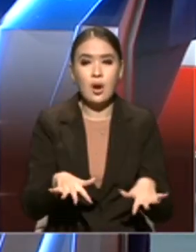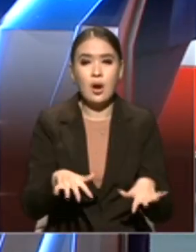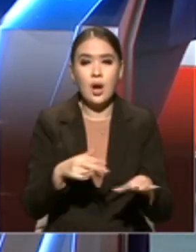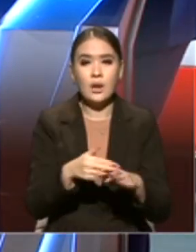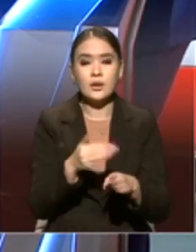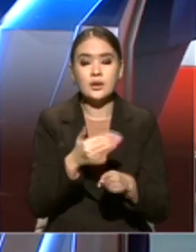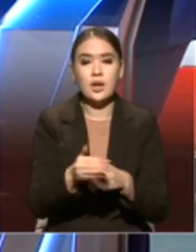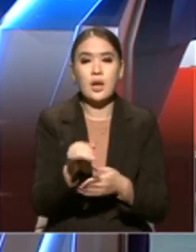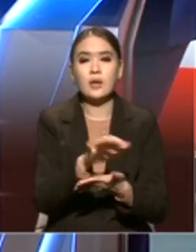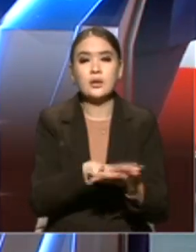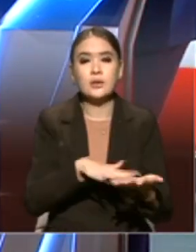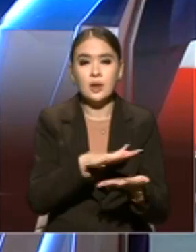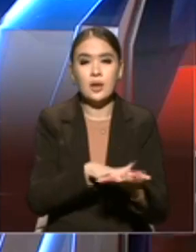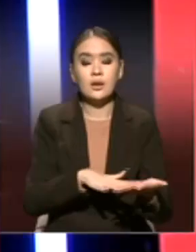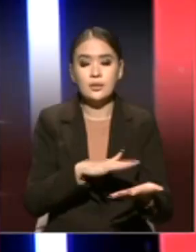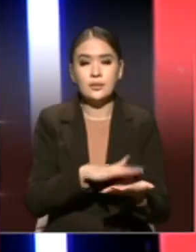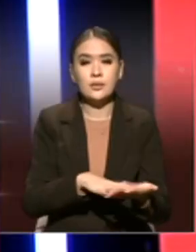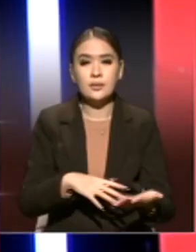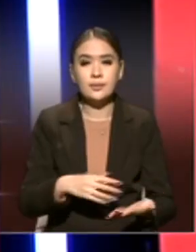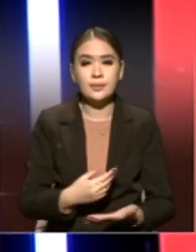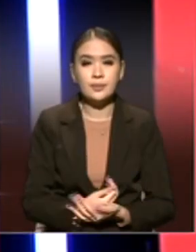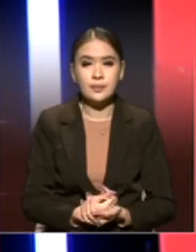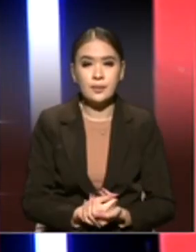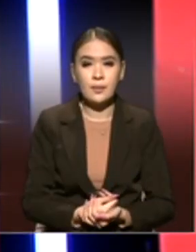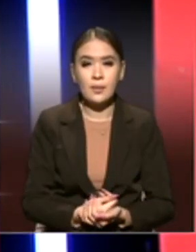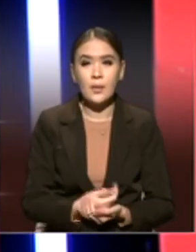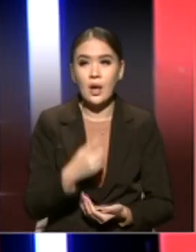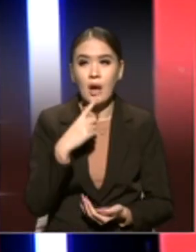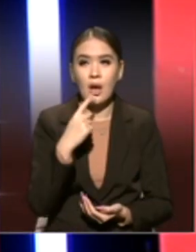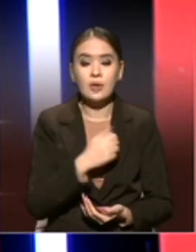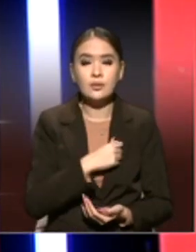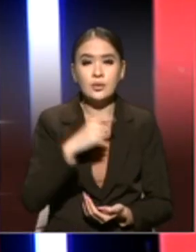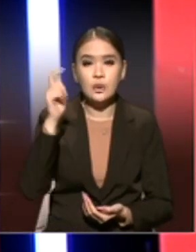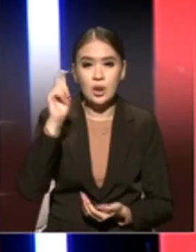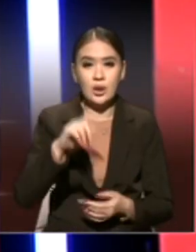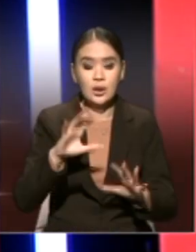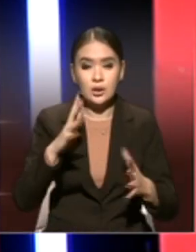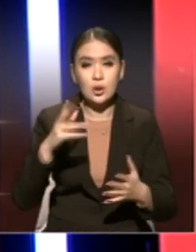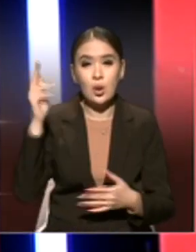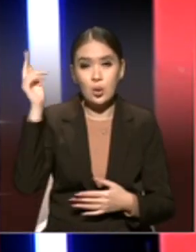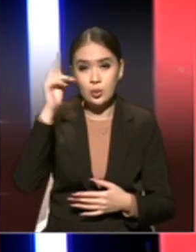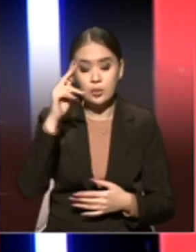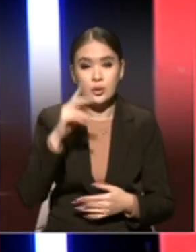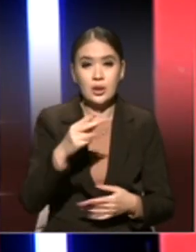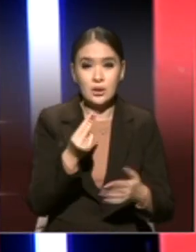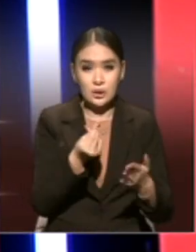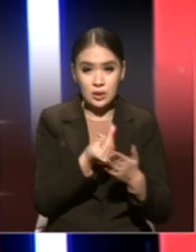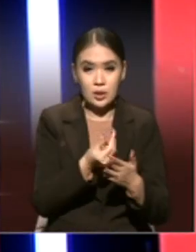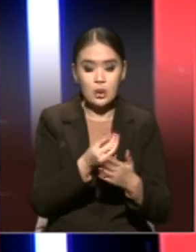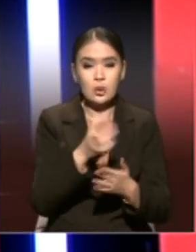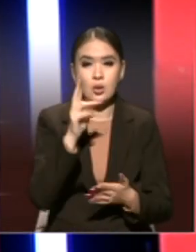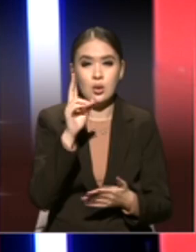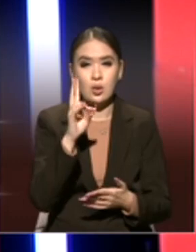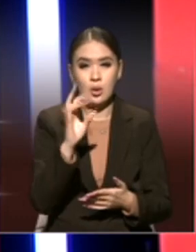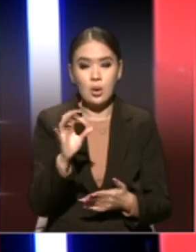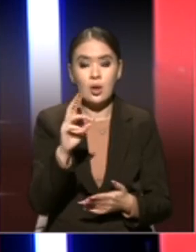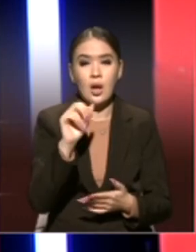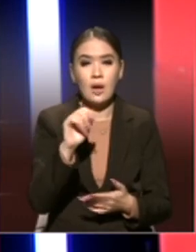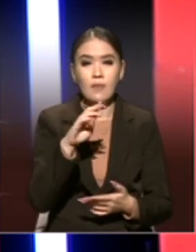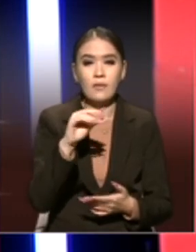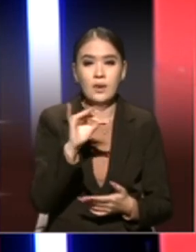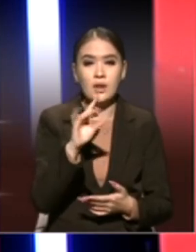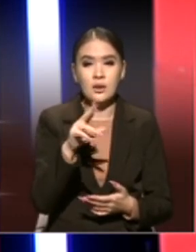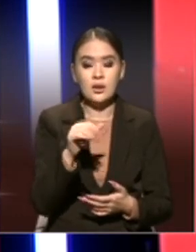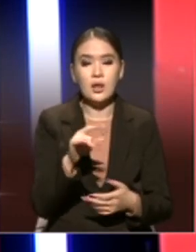бір сөзбен айтқан кезде әскерден келгеннен кейін мысалға сіз оқу орнына түсіп жатсаңыз ақылы түрде болсын, сізге әскери кафедрада тегін